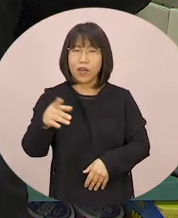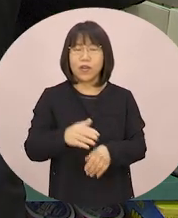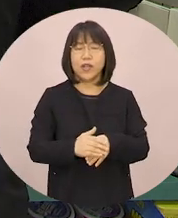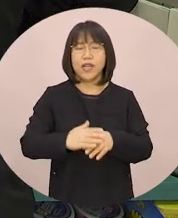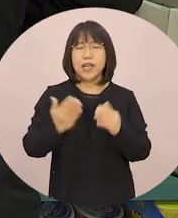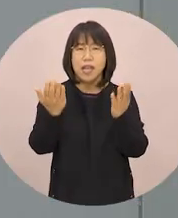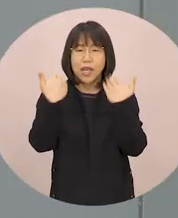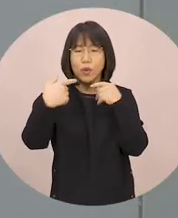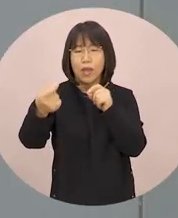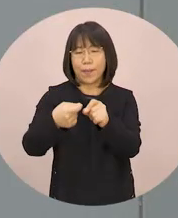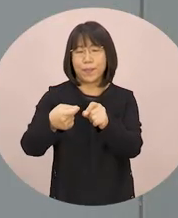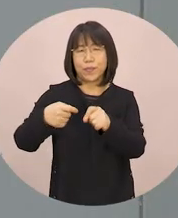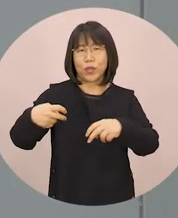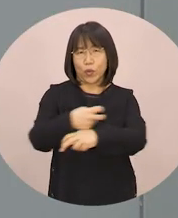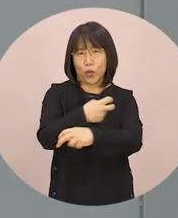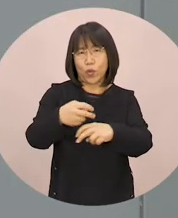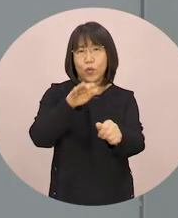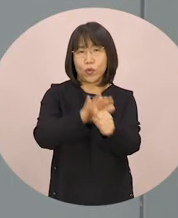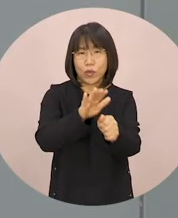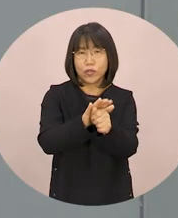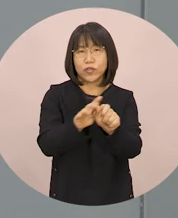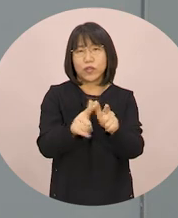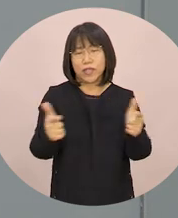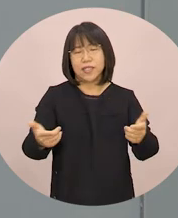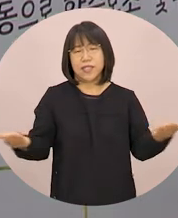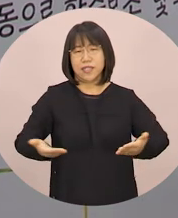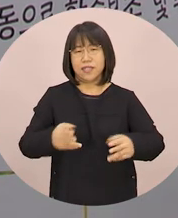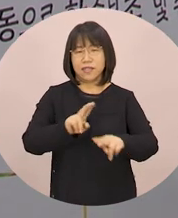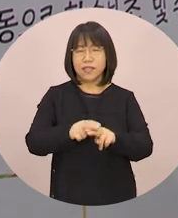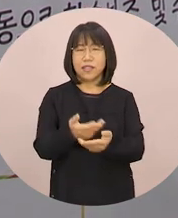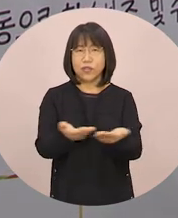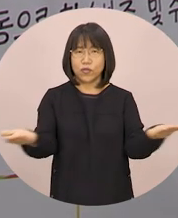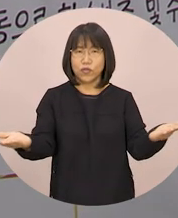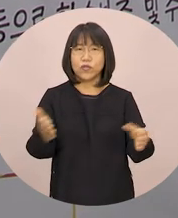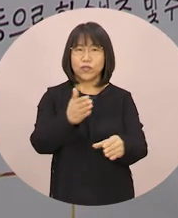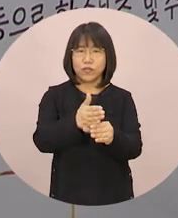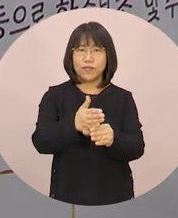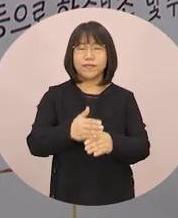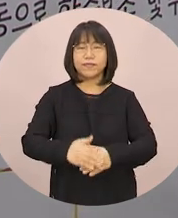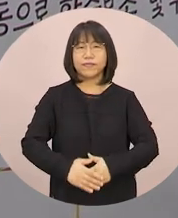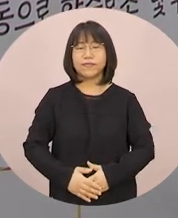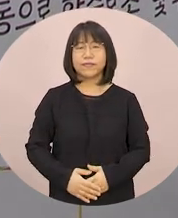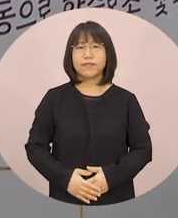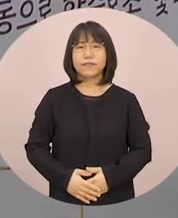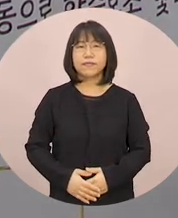노노케어, 스쿨존 교통 지원 등 다양한 어르신 일자리를 제공하고 있습니다.